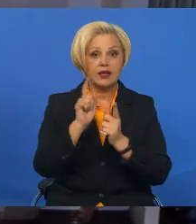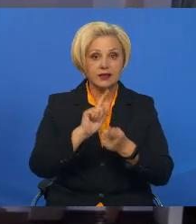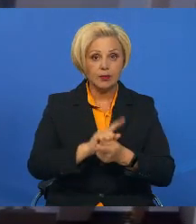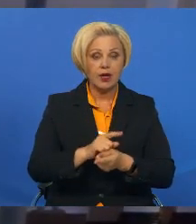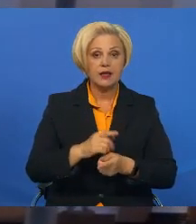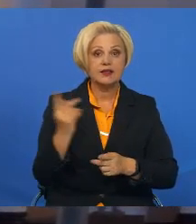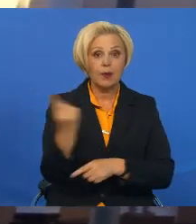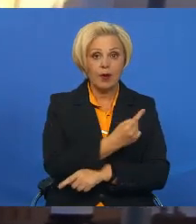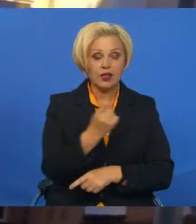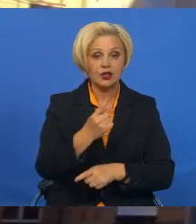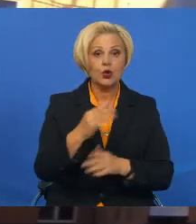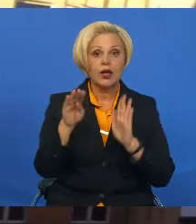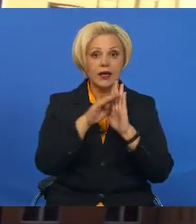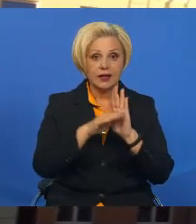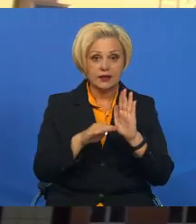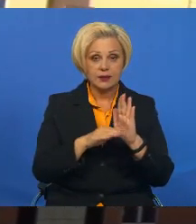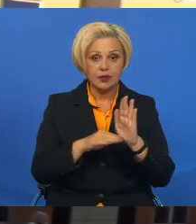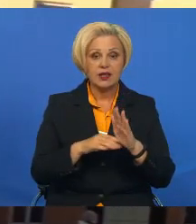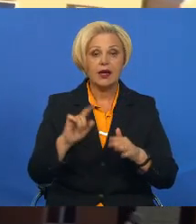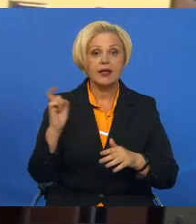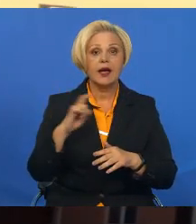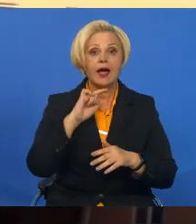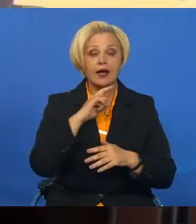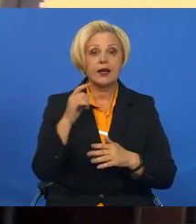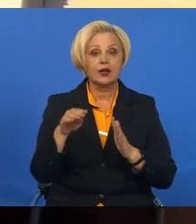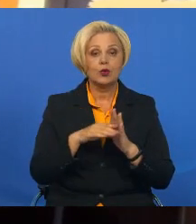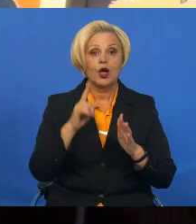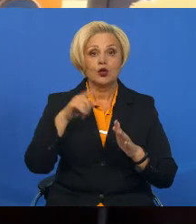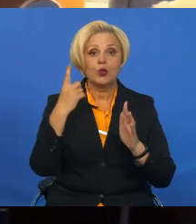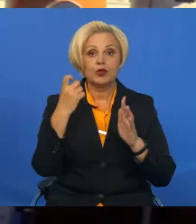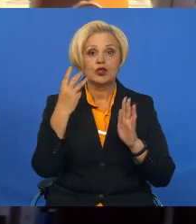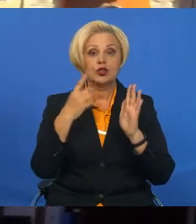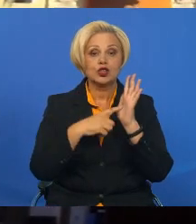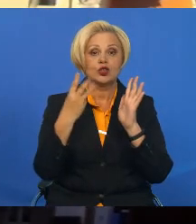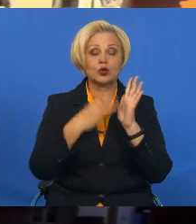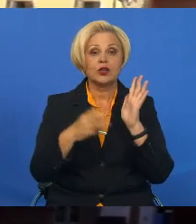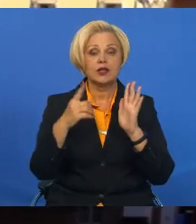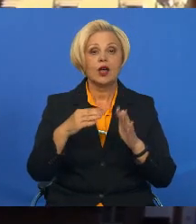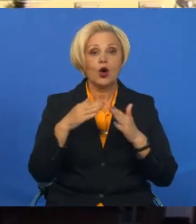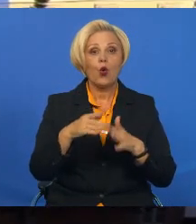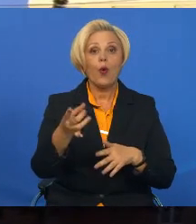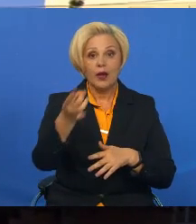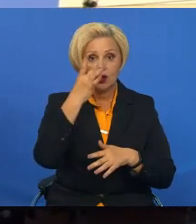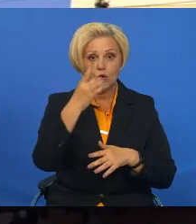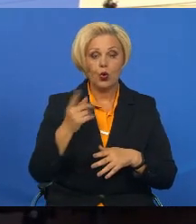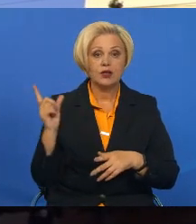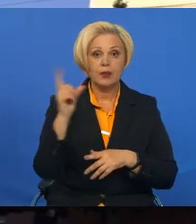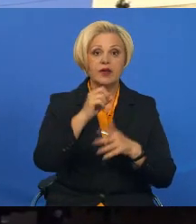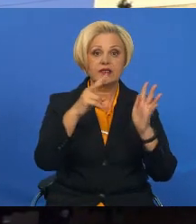і расклад цягніка міжрэгіянальных ліній эканом-класа нумар 631 Гомель-Гродна. Ён адправіцца